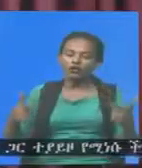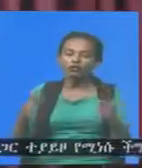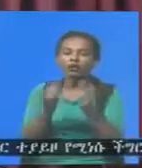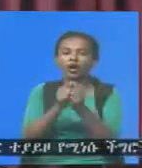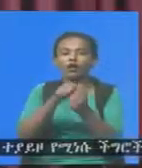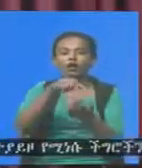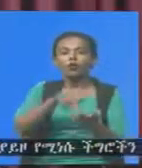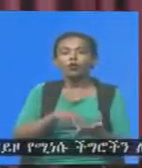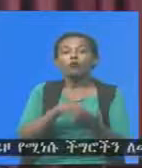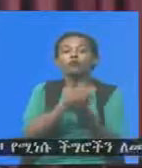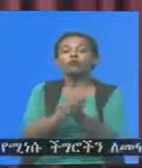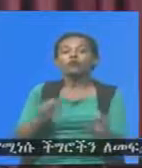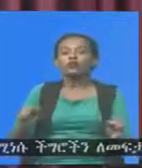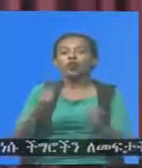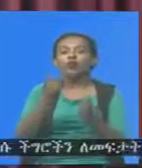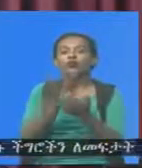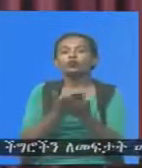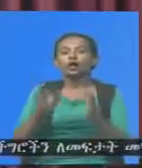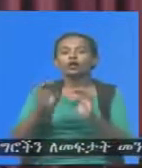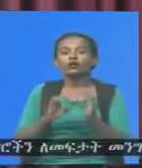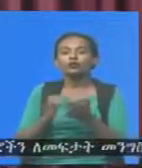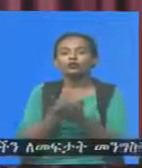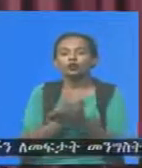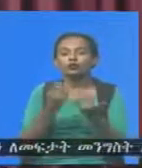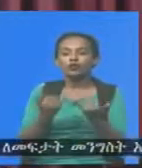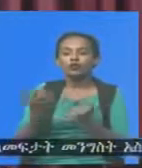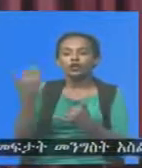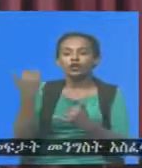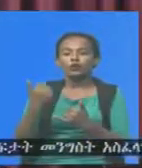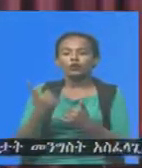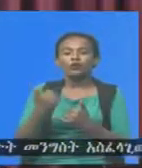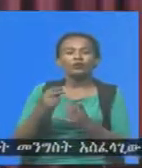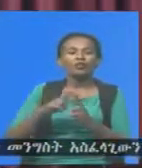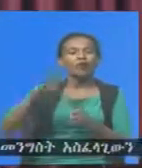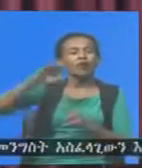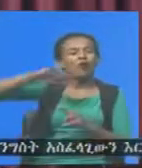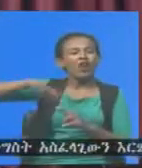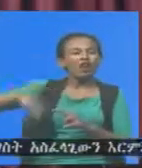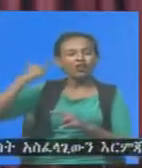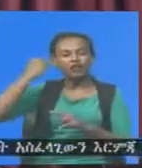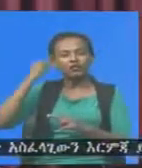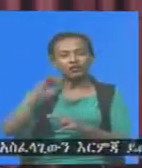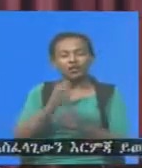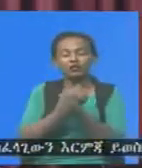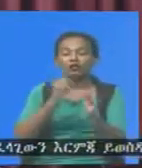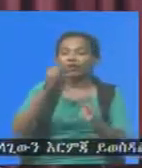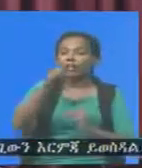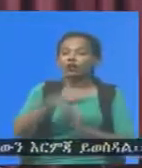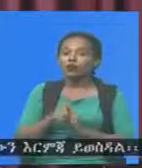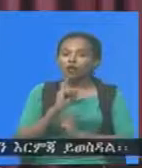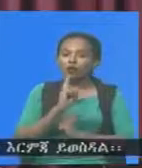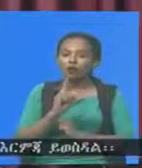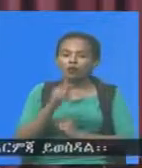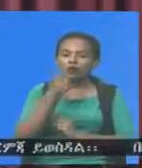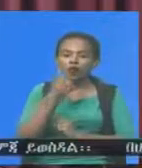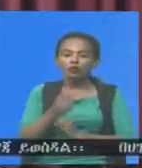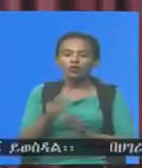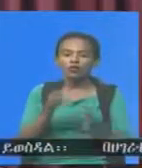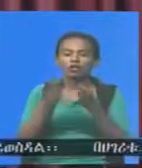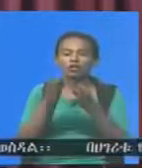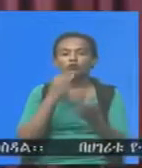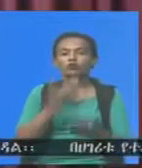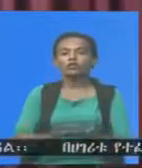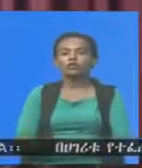በመቆም የምንፈታው ጉዳይ አድርጌ ወስዳለሁ። እስካሁን የነበረው ግን በጣም ኋላ ቀር ሀሳብና ሊፈታ የሚገባው ነው የሚለውን ለመግለጽ ነው።